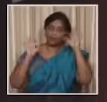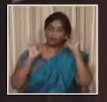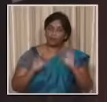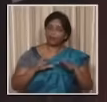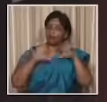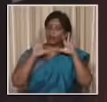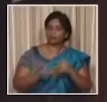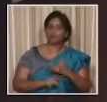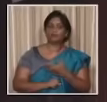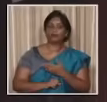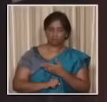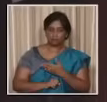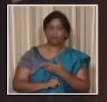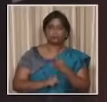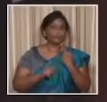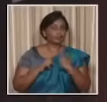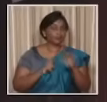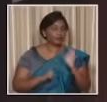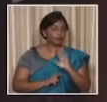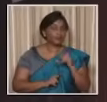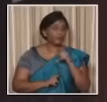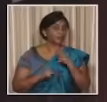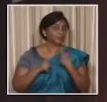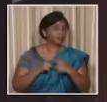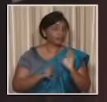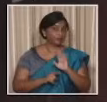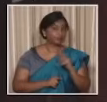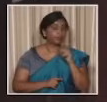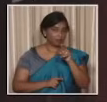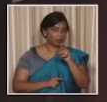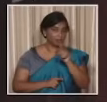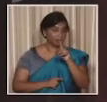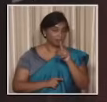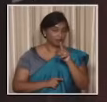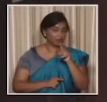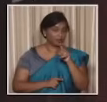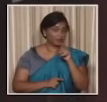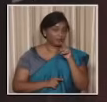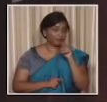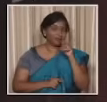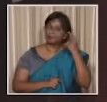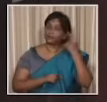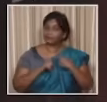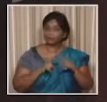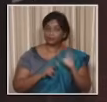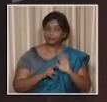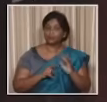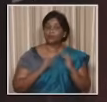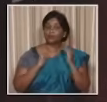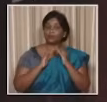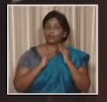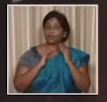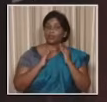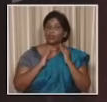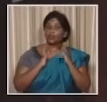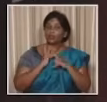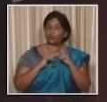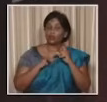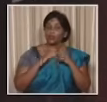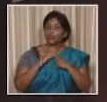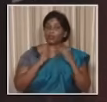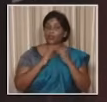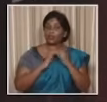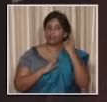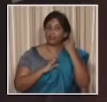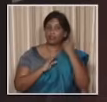නැතුව බලහත්කාරයෙන් ඉන්නේ ඒ විතරක් නෙවෙයි ඔබතුමා අහගන්න ඒ විතරක් නෙවෙයි නිවාස අධිකාරියට රස්ස 1000 ගානක්